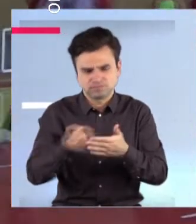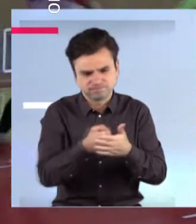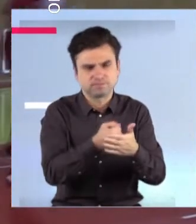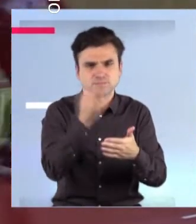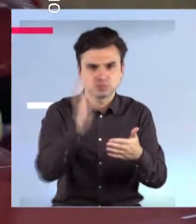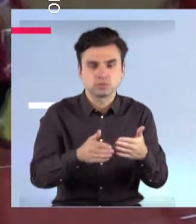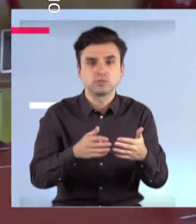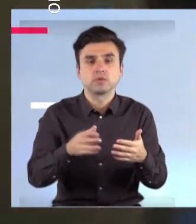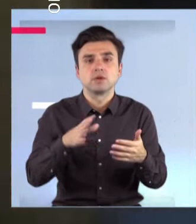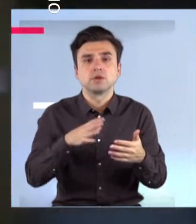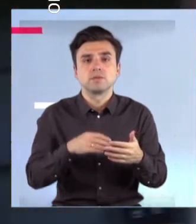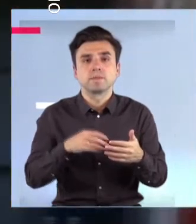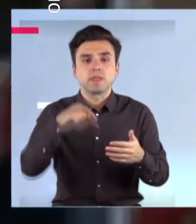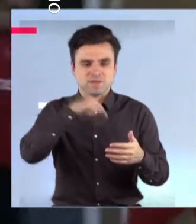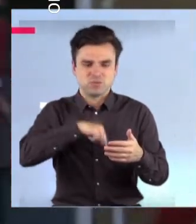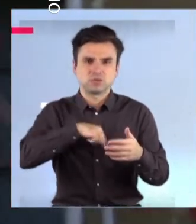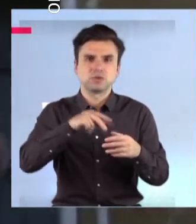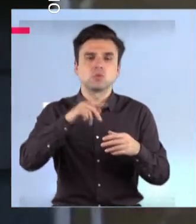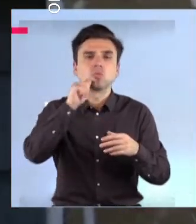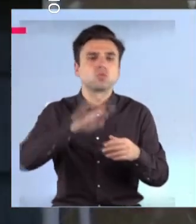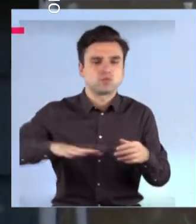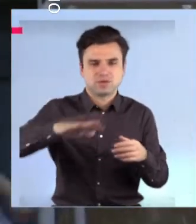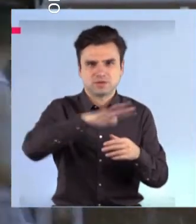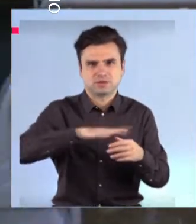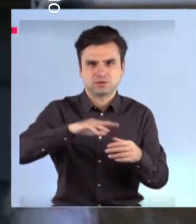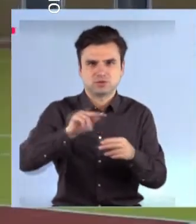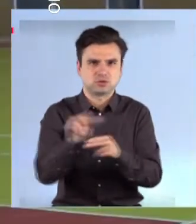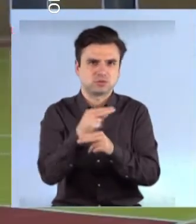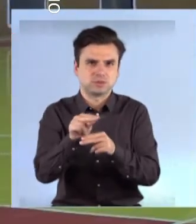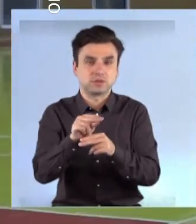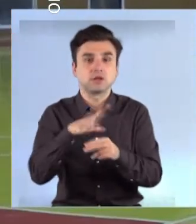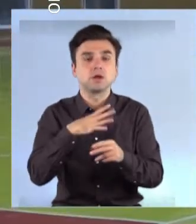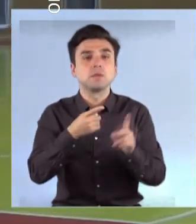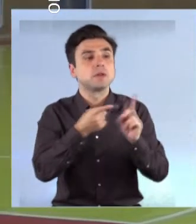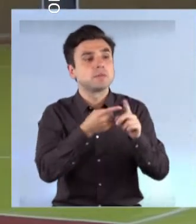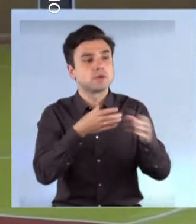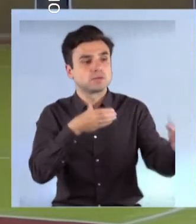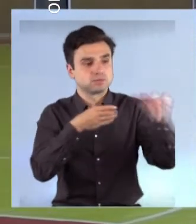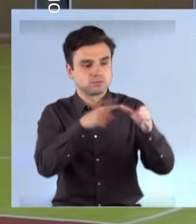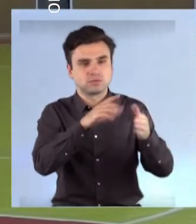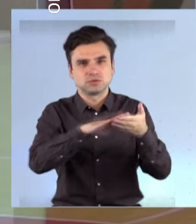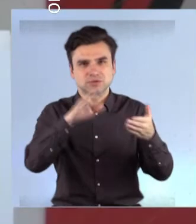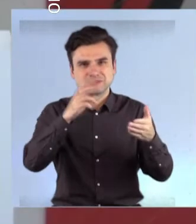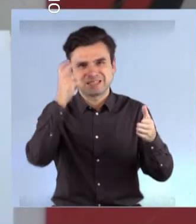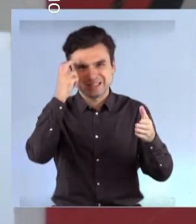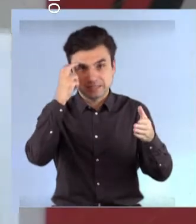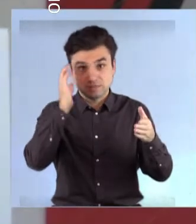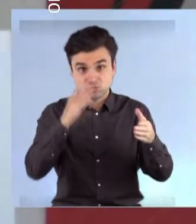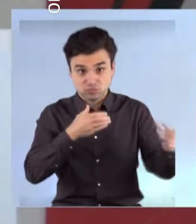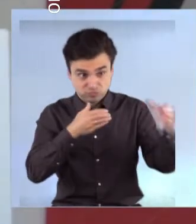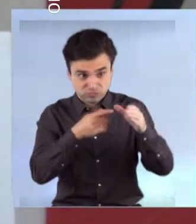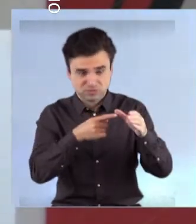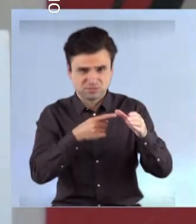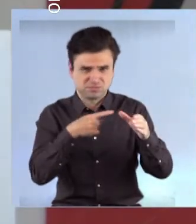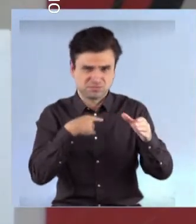наші баскетболісти реабілітуються та вже в травні 2020-го прийдуть до Суперліги. А поки на них чекають численні тренування. Владислав